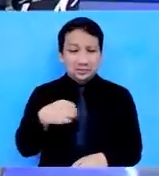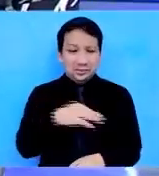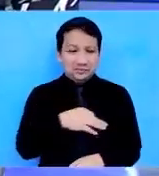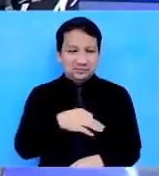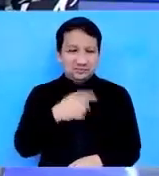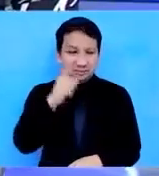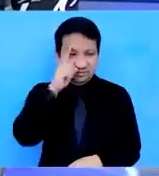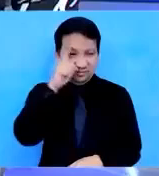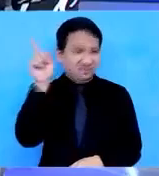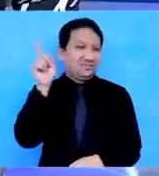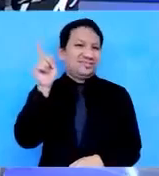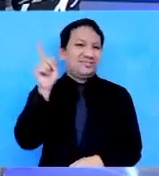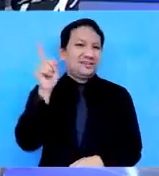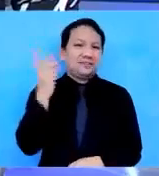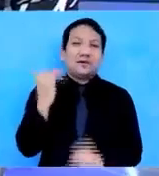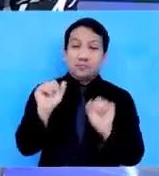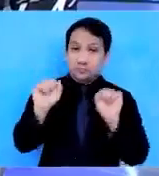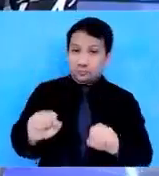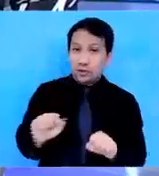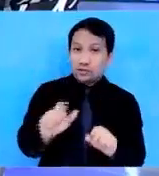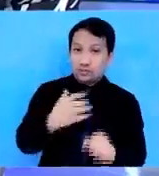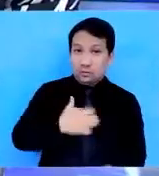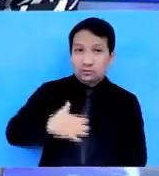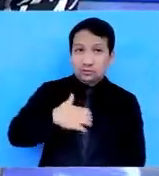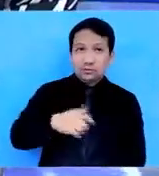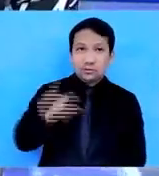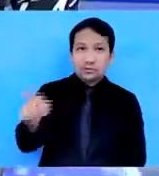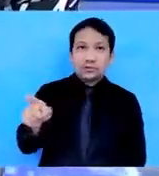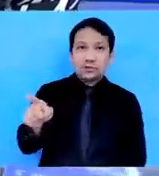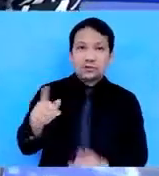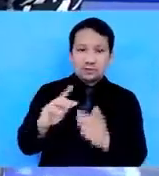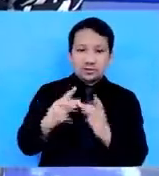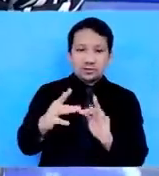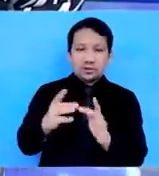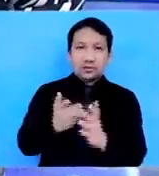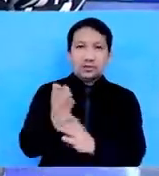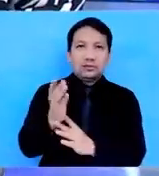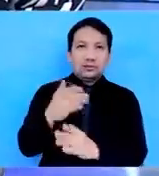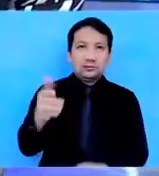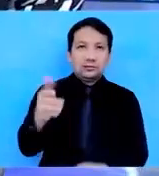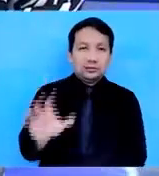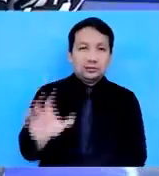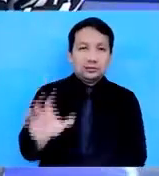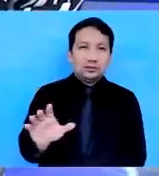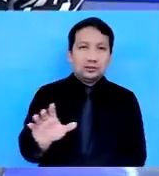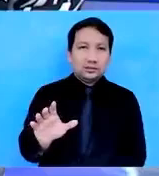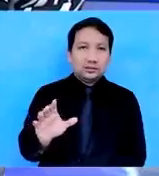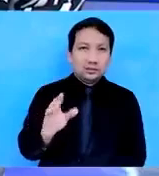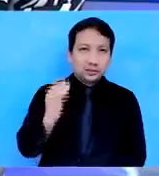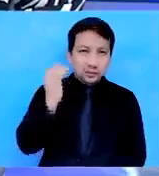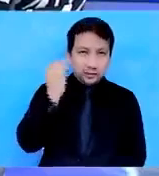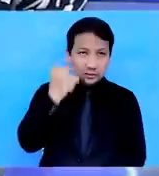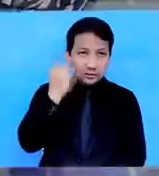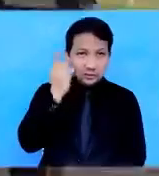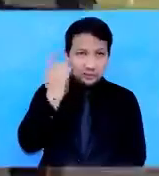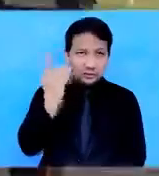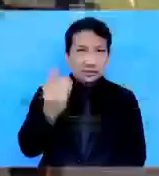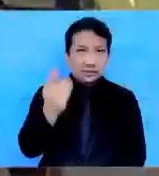mga ganitong reklamo pwede nang isumbong online. Nasa frontline ng balitang yan, si Gerard De La